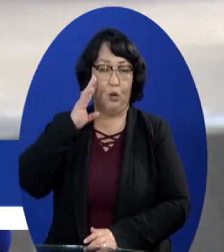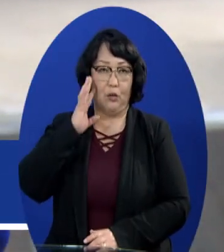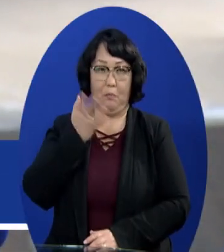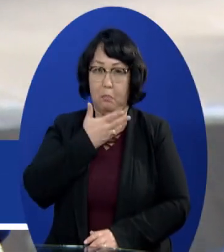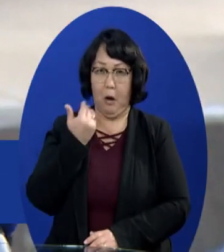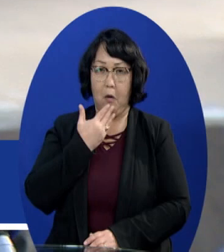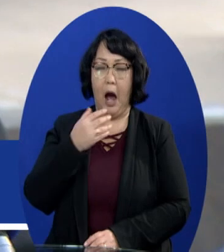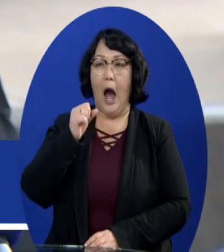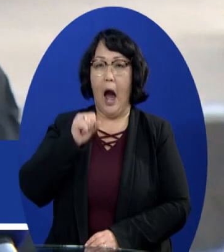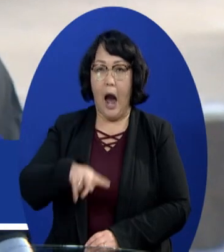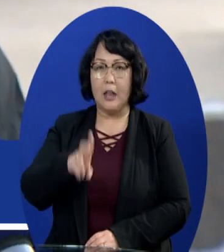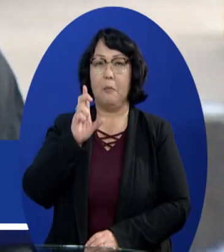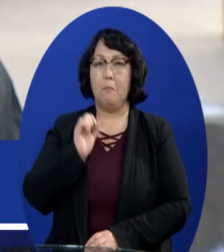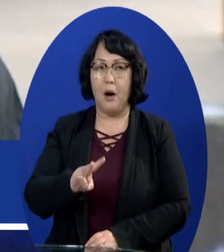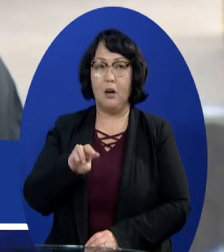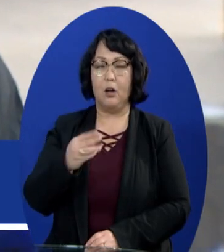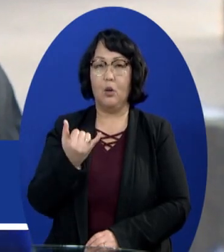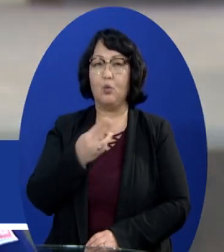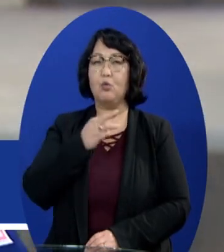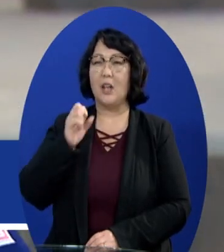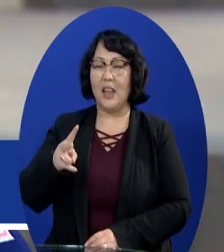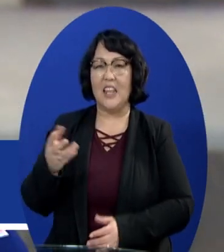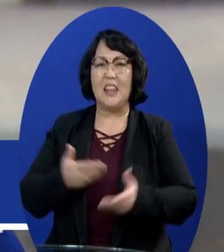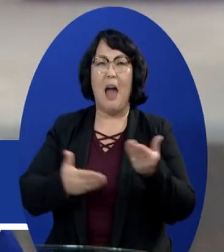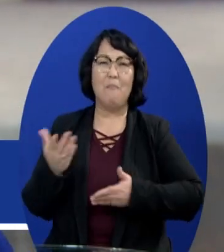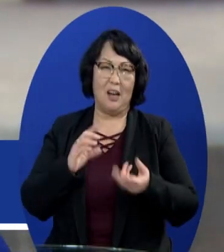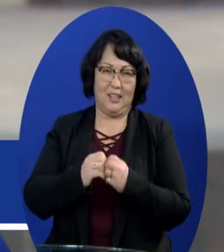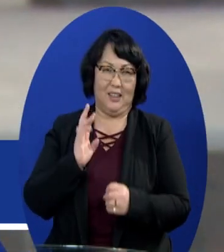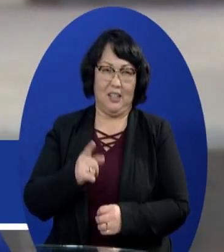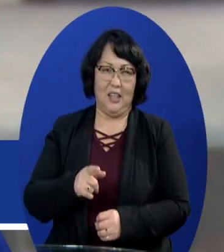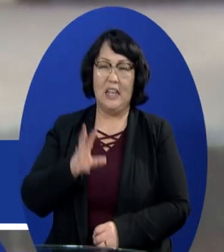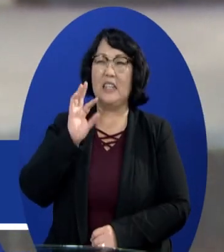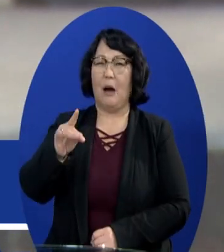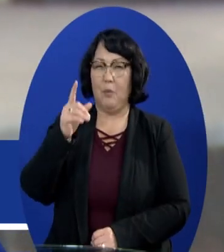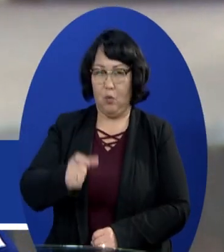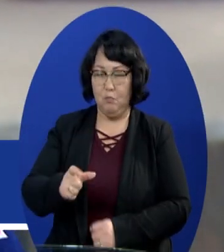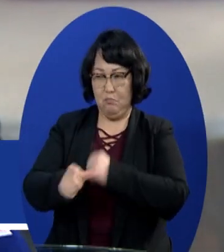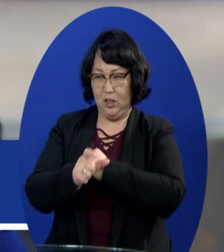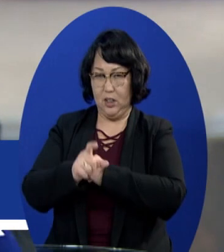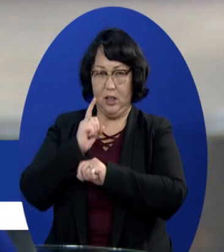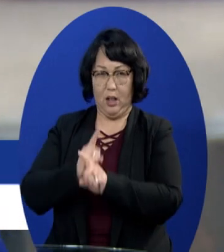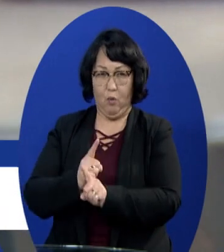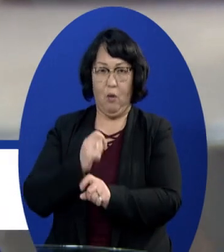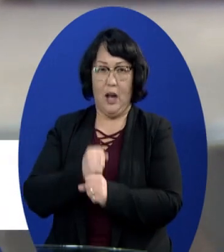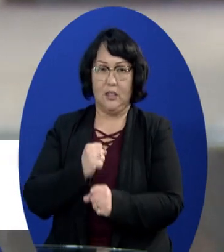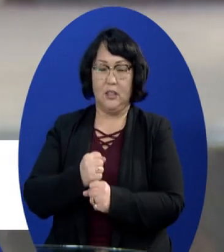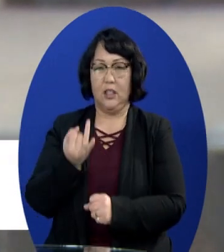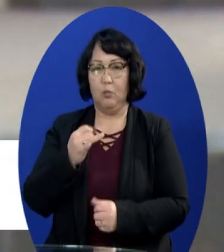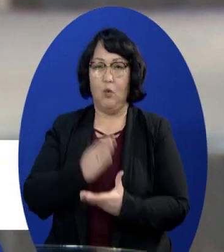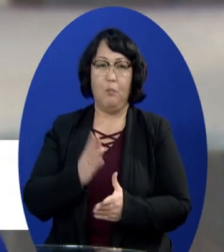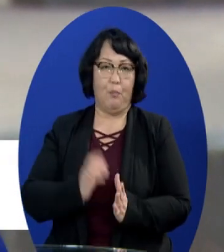ийм одоо төрийн одоо юм асуудал байна шүү дээ. Ямар одоо мессен дээр ямар хүн байх хэвээр мэрэгжлийн хүн байх хэвээр тий.